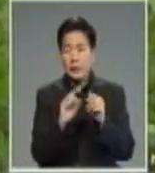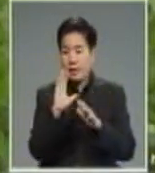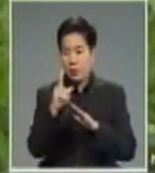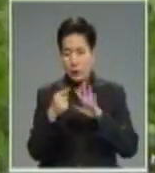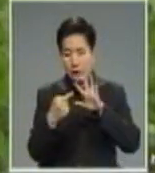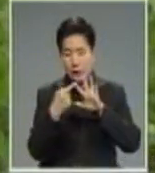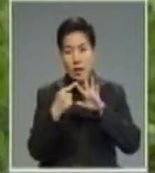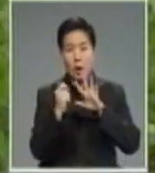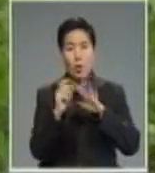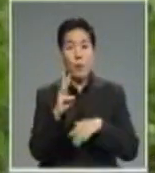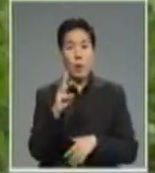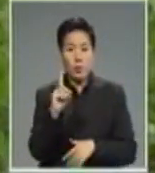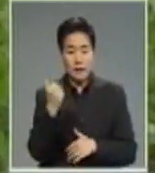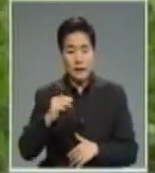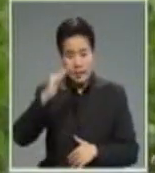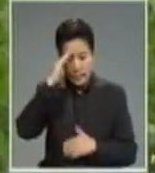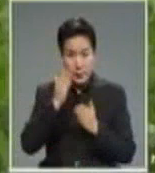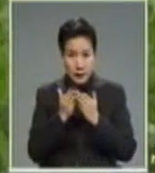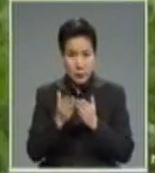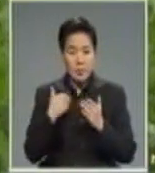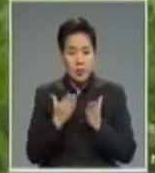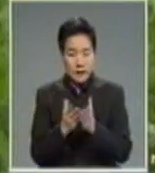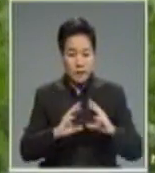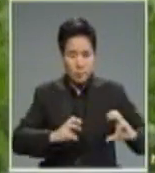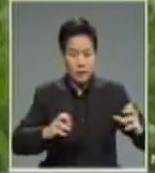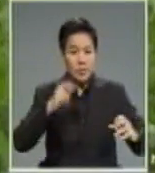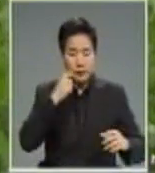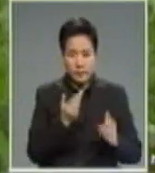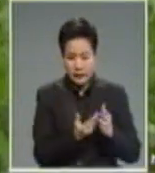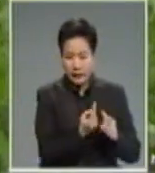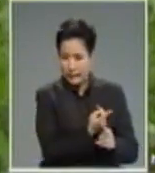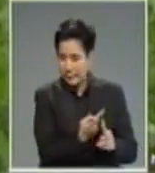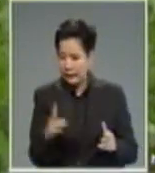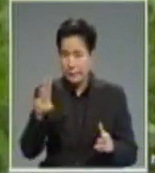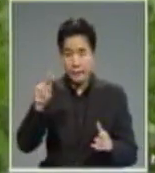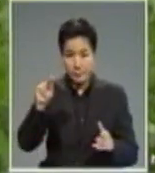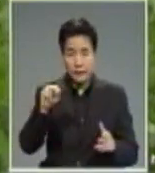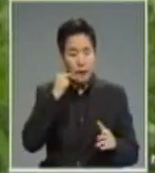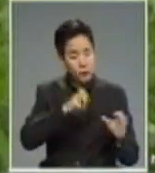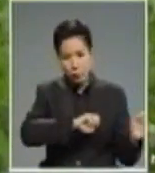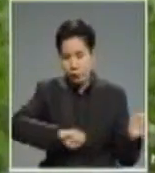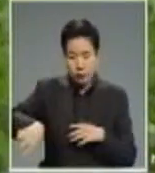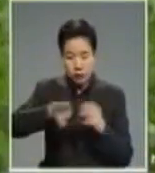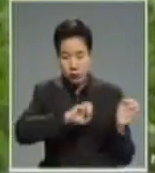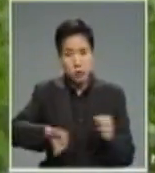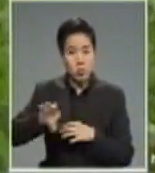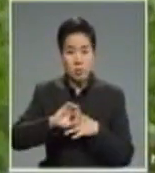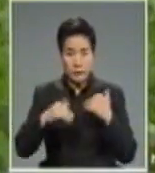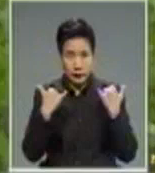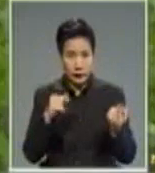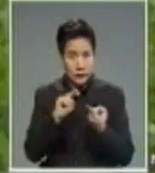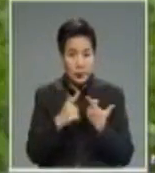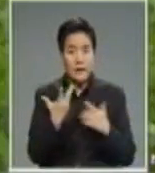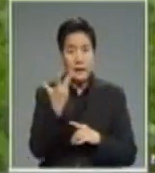ช้าวันนี้ทางกองทัพเรือได้มีการนำเรือผลักดันน้ำจำนวน30ลำมาติดตั้งเพื่อเร่งระบายน้ำออกจากพื้นที่ค่ะส่วน